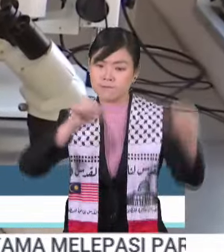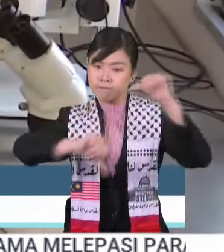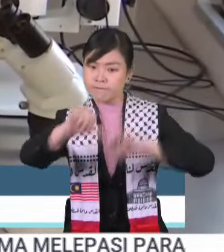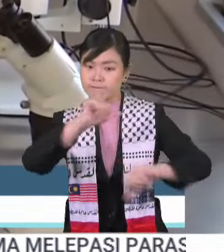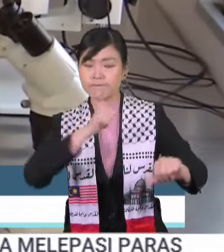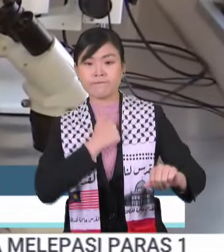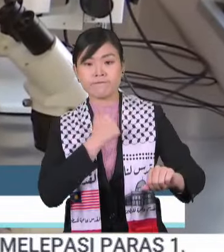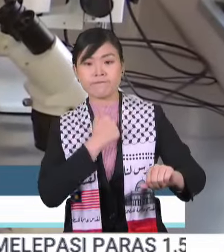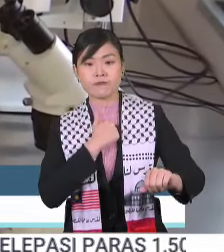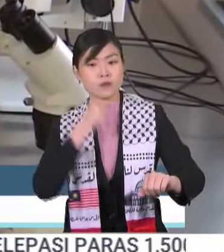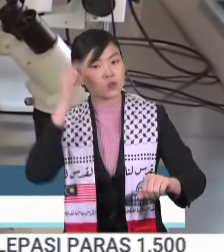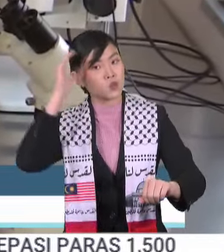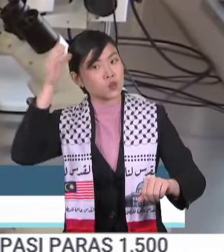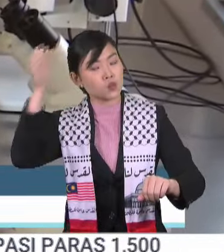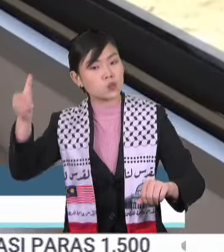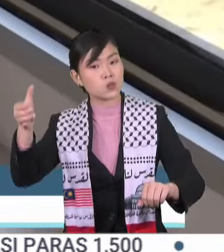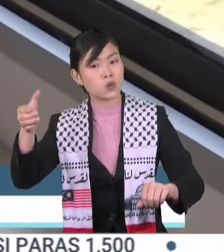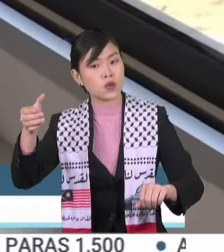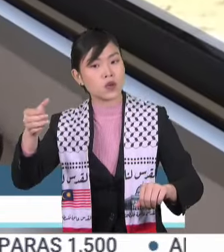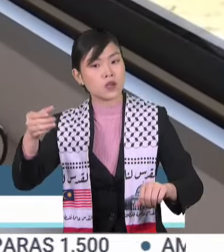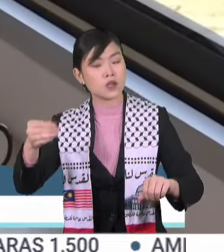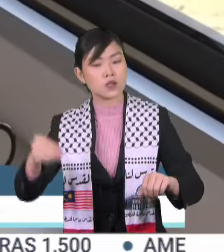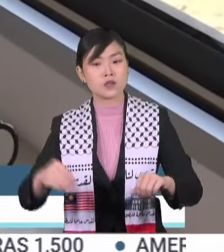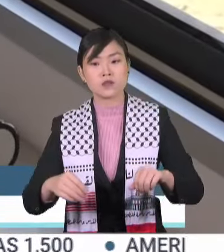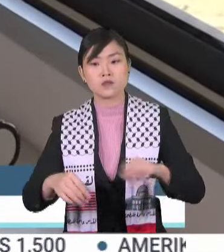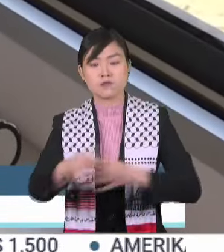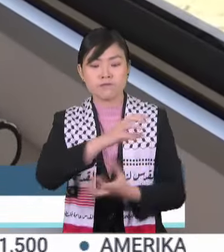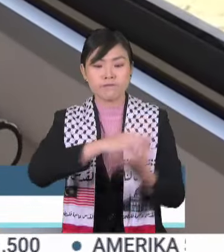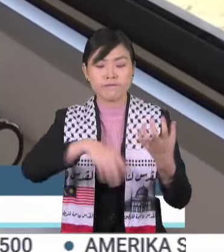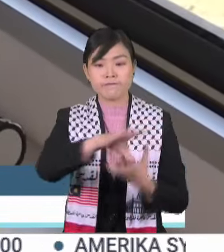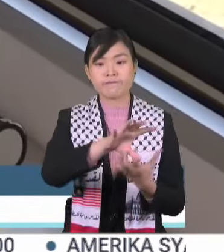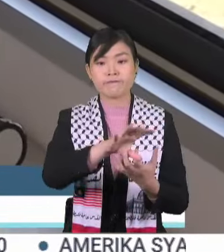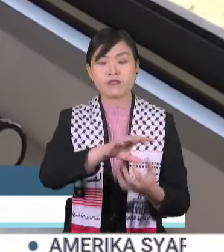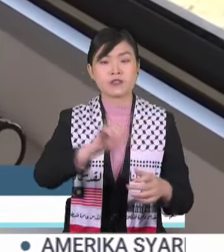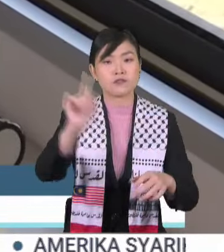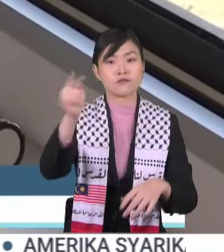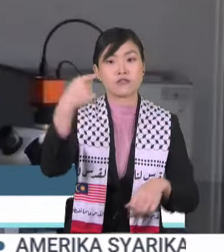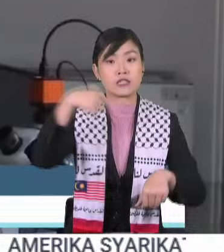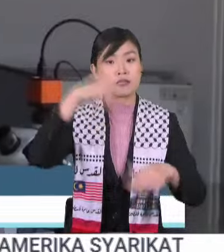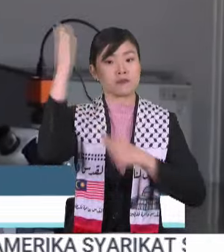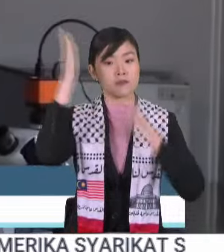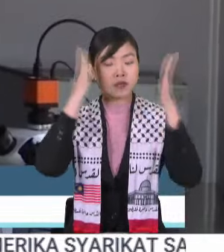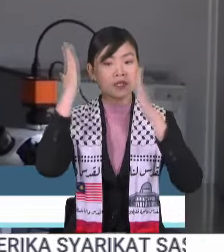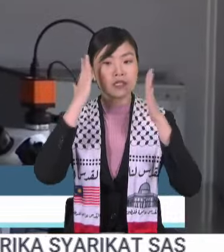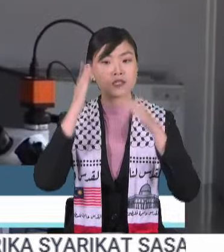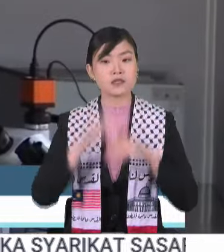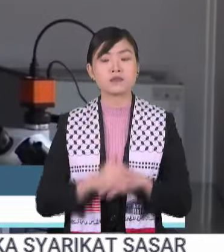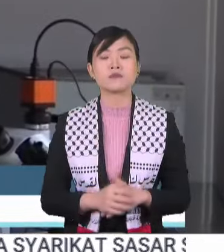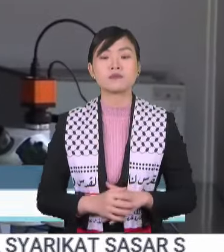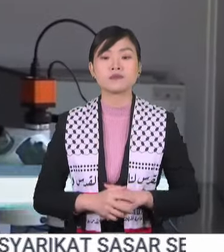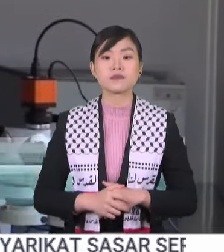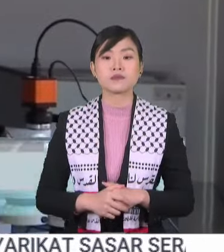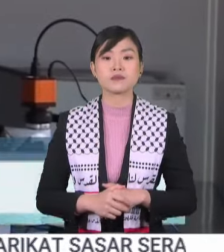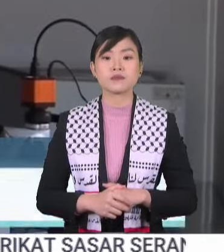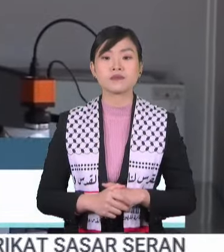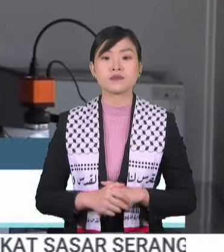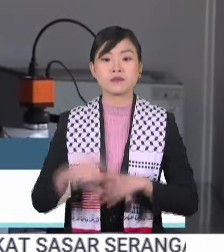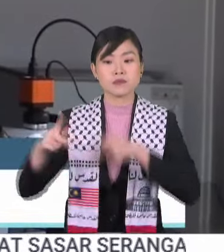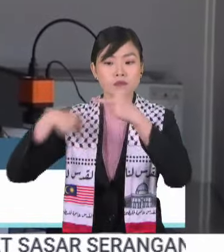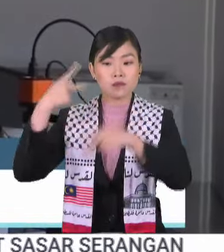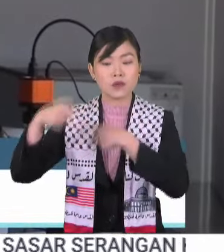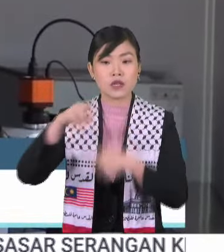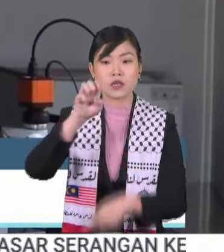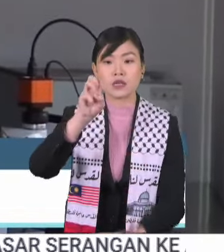menankan konsep penternakan melalui pemindahan embrio yang pertama di Malaysia penekanan kepada proses